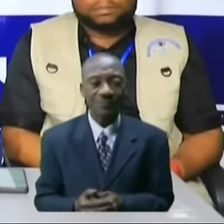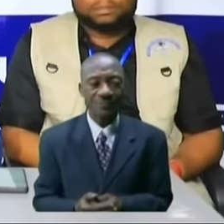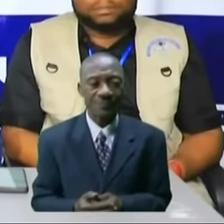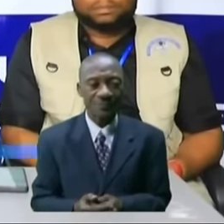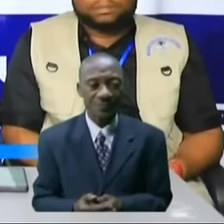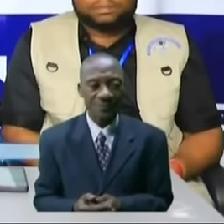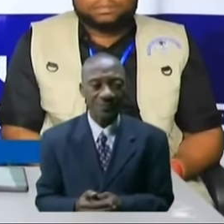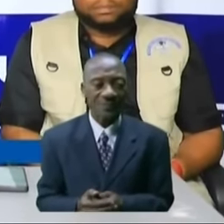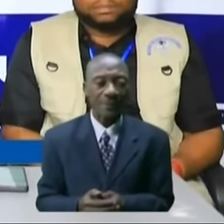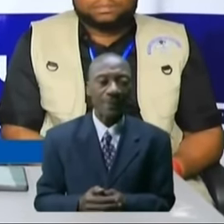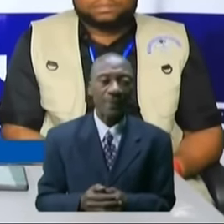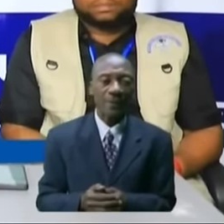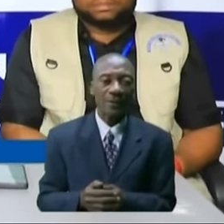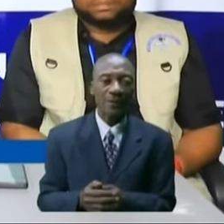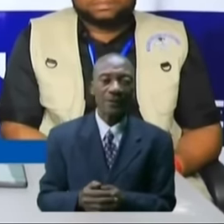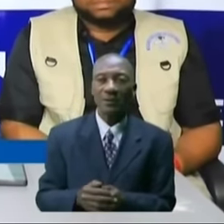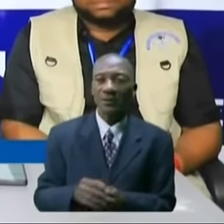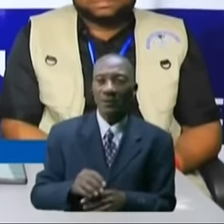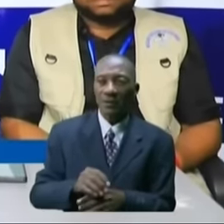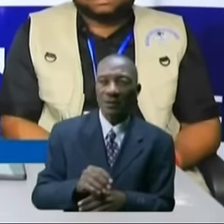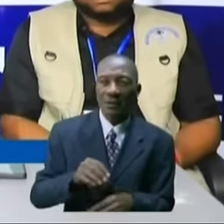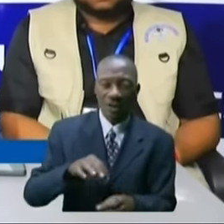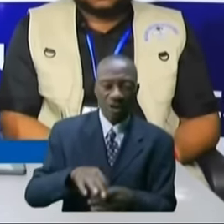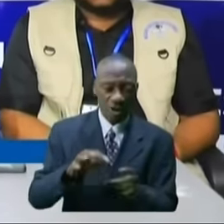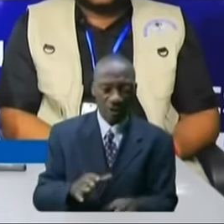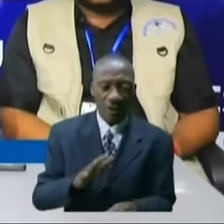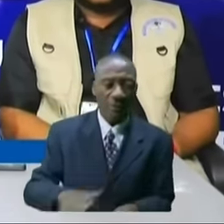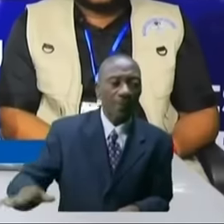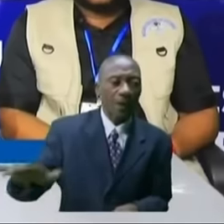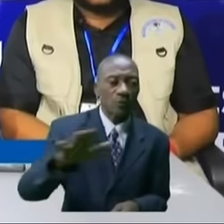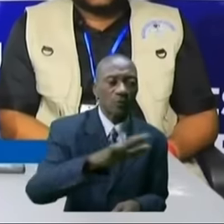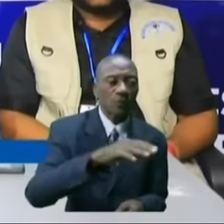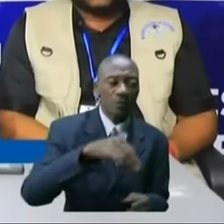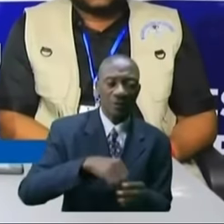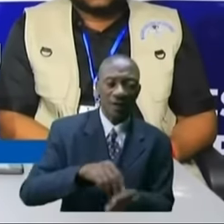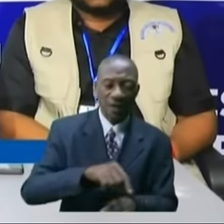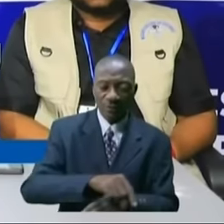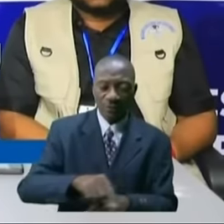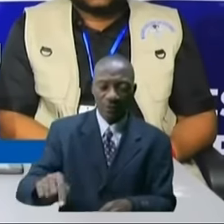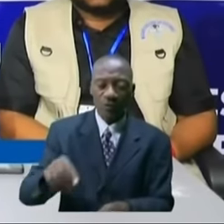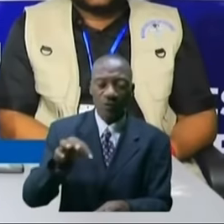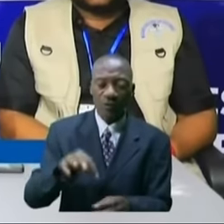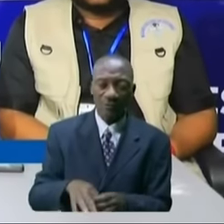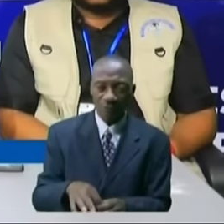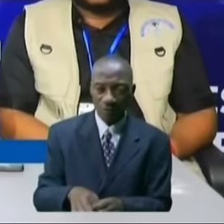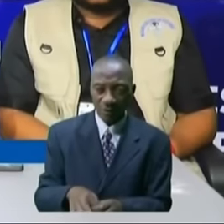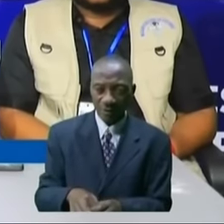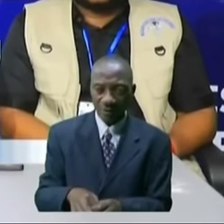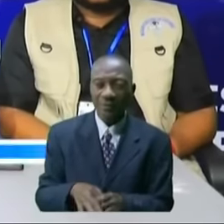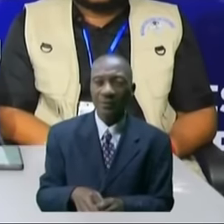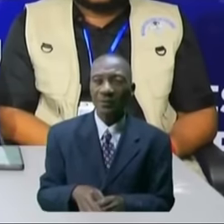dans la quasi-totalité des bureaux de vote observés à l'ouverture, soit